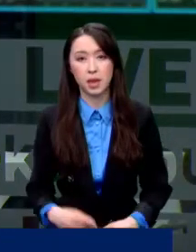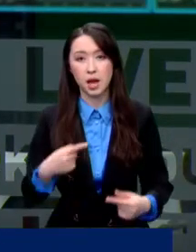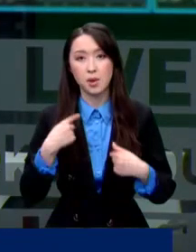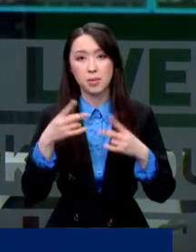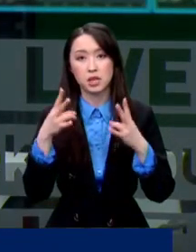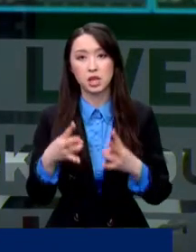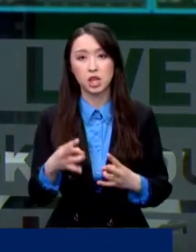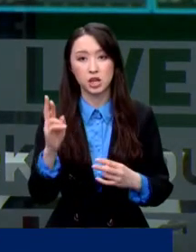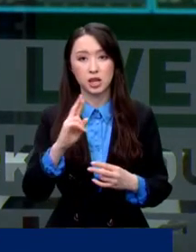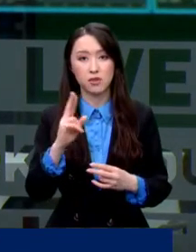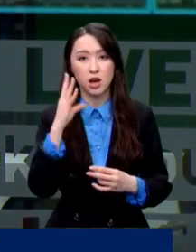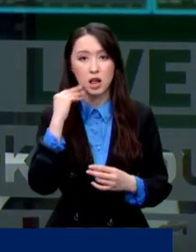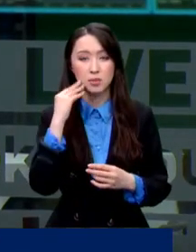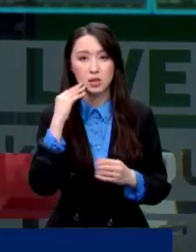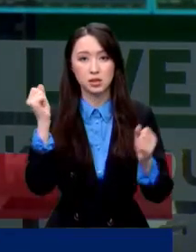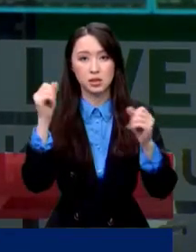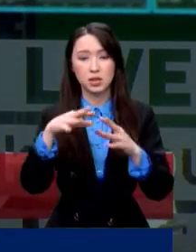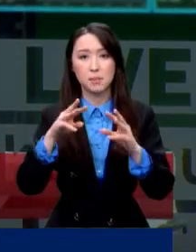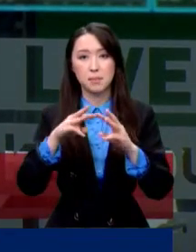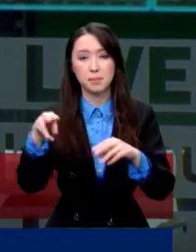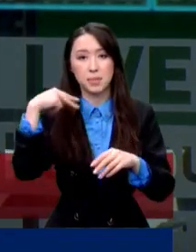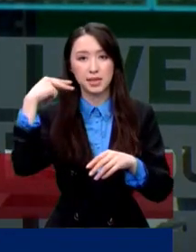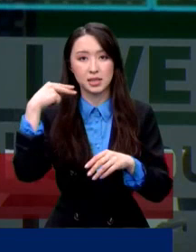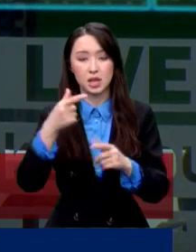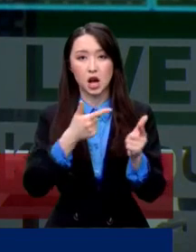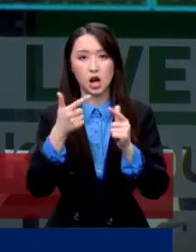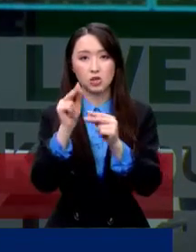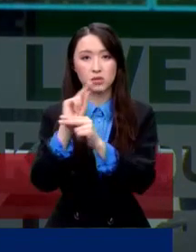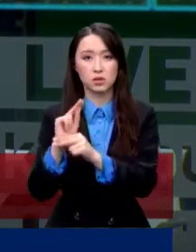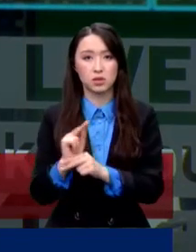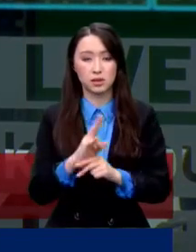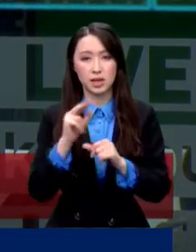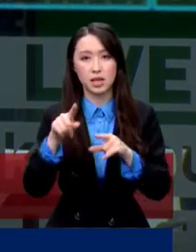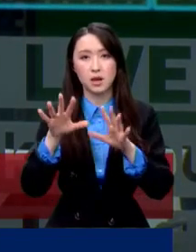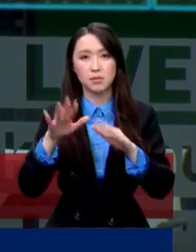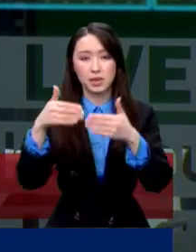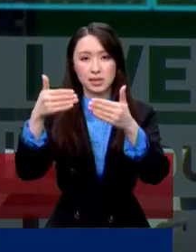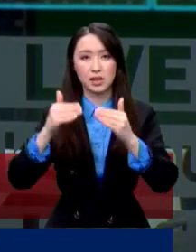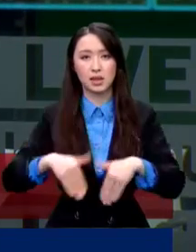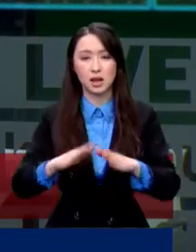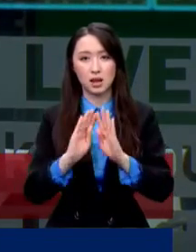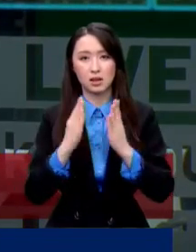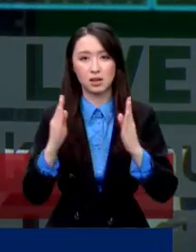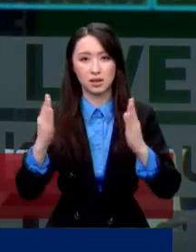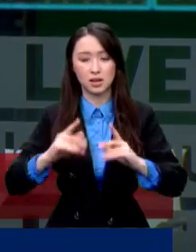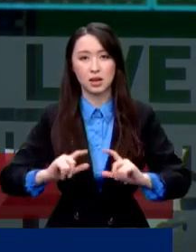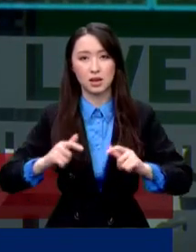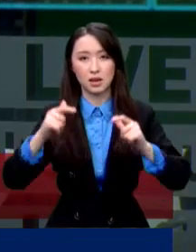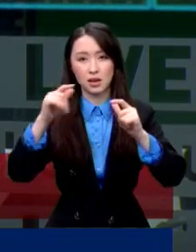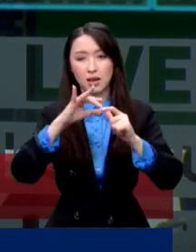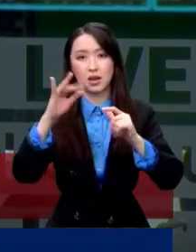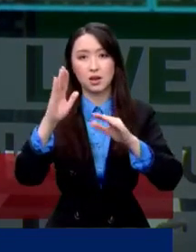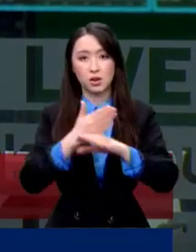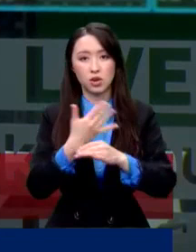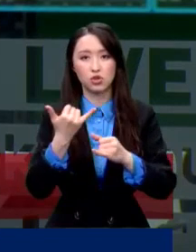Пострадавшую в январе алматинскую резиденцию президента готовят к демонтажу. На объекте сняли облицовочные и висящие конструкции и